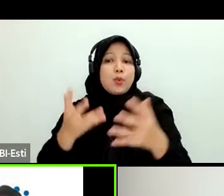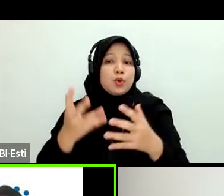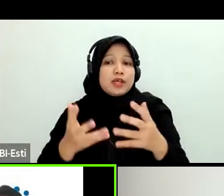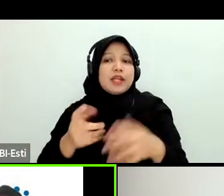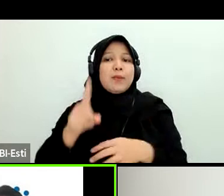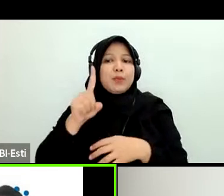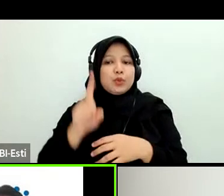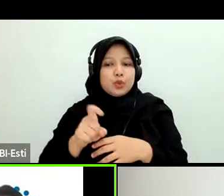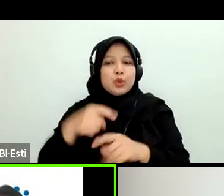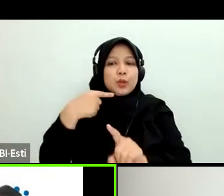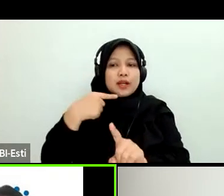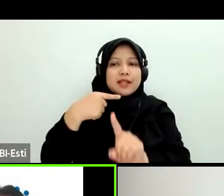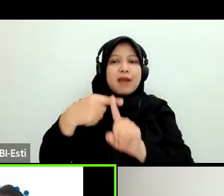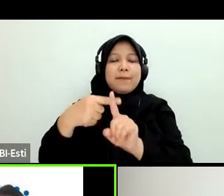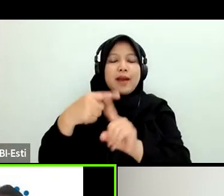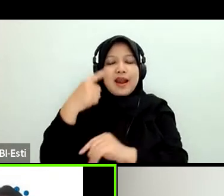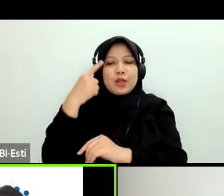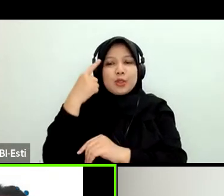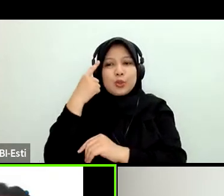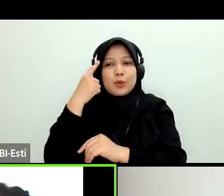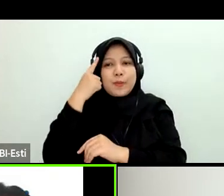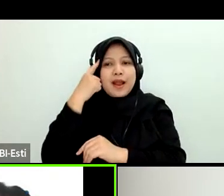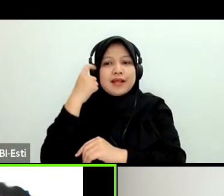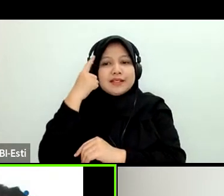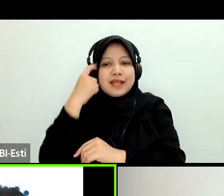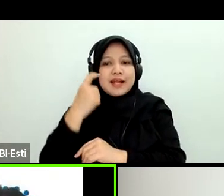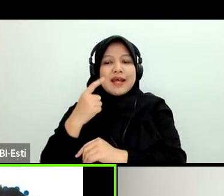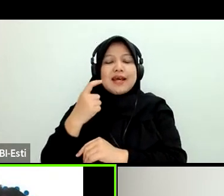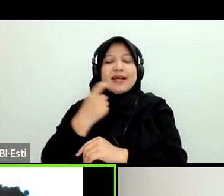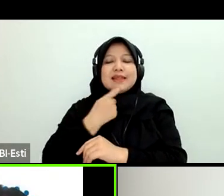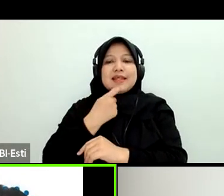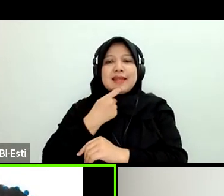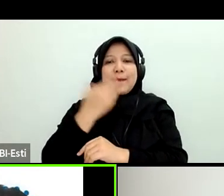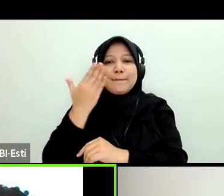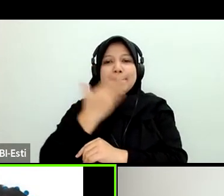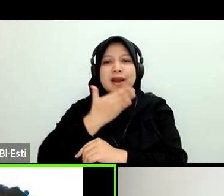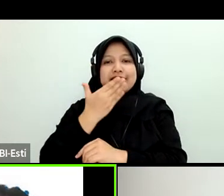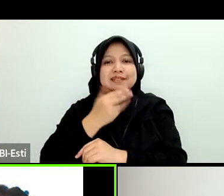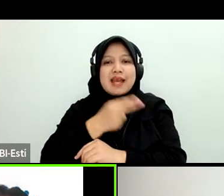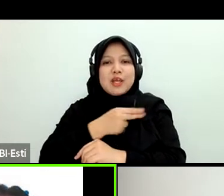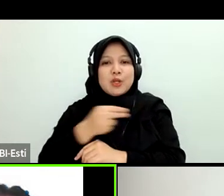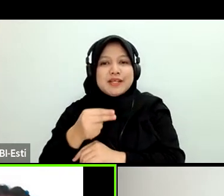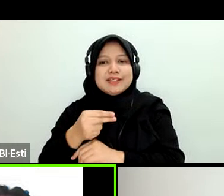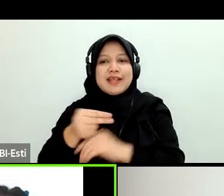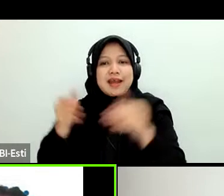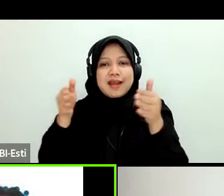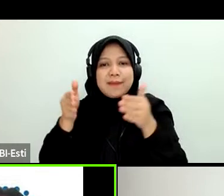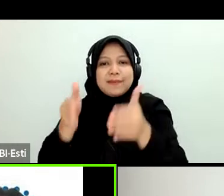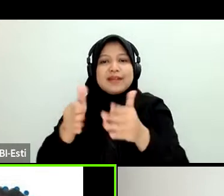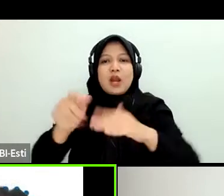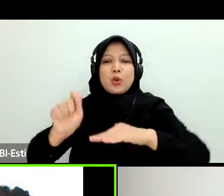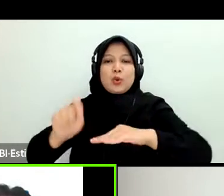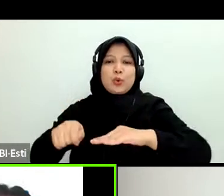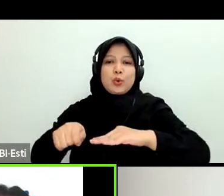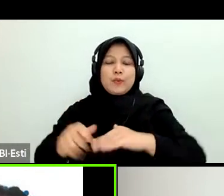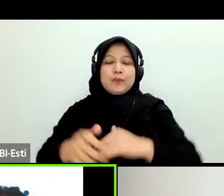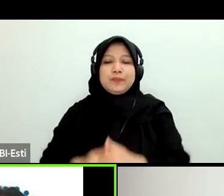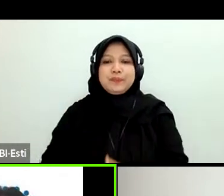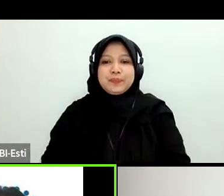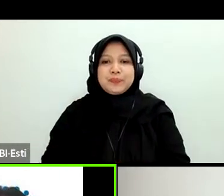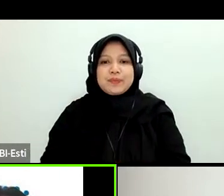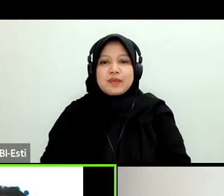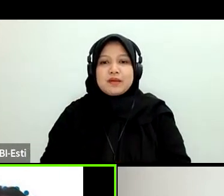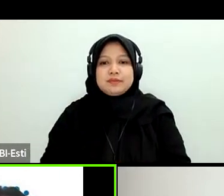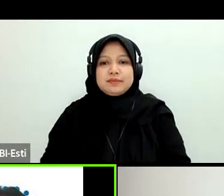bahasa-bahasa hukum bahasa indonesia hukum jadi secara spesifik menggodok kalimat itu Kenapa